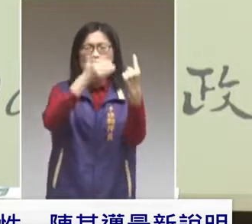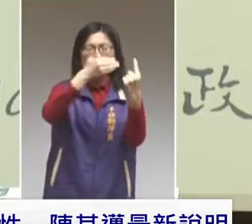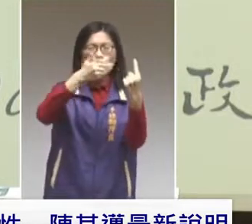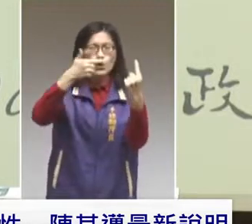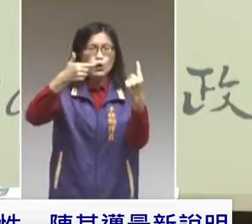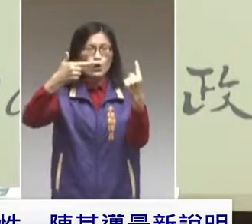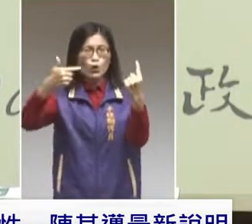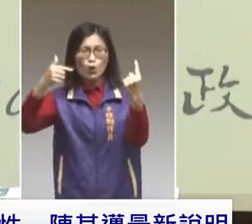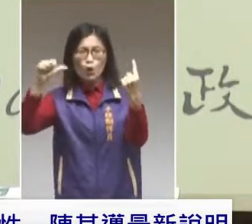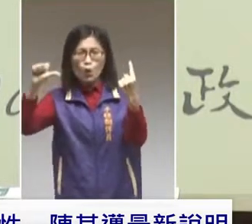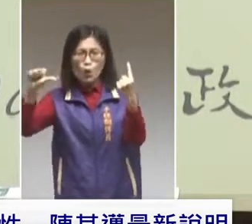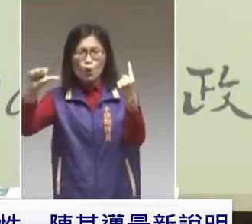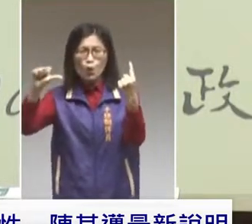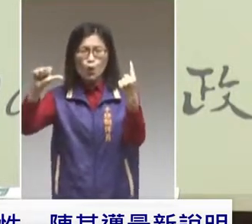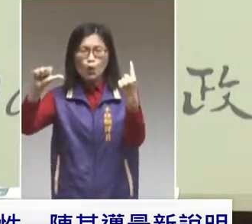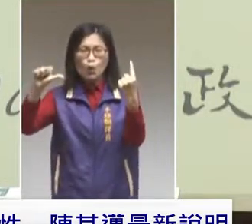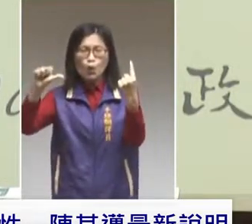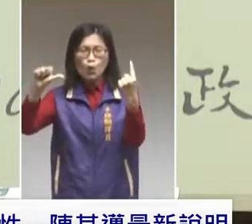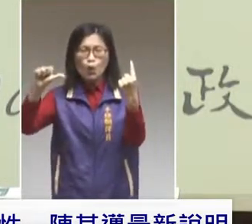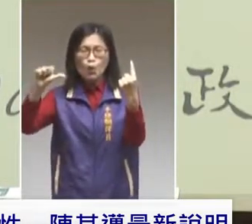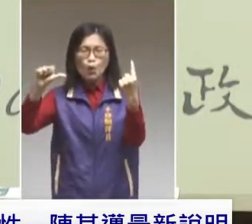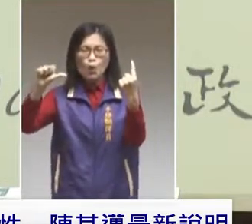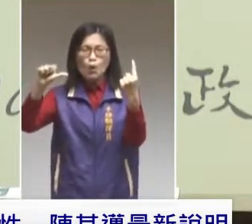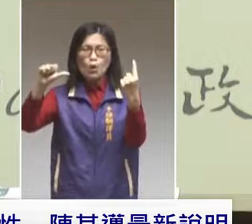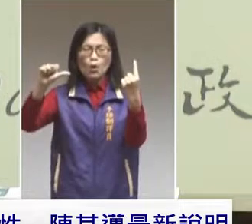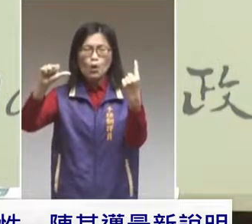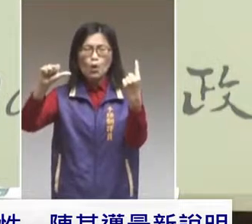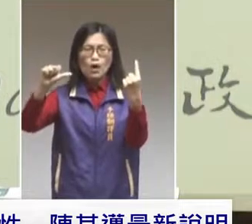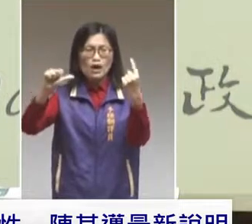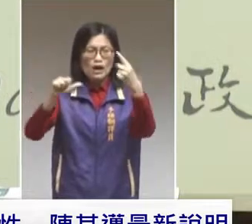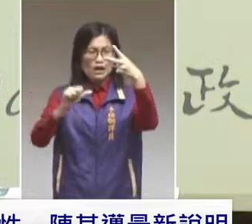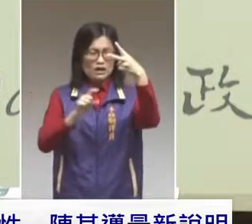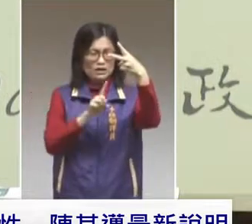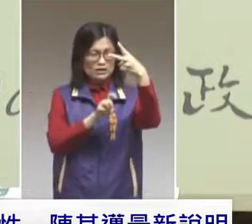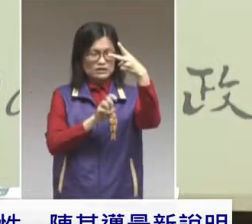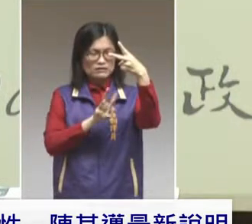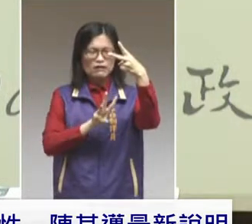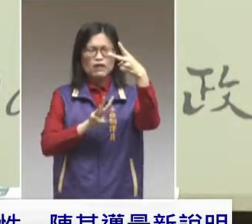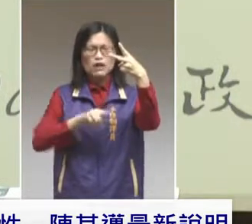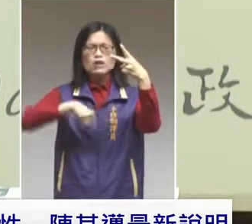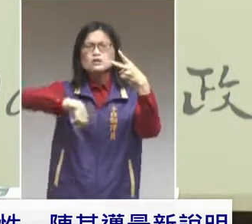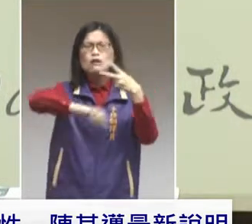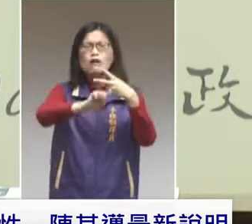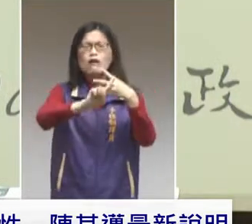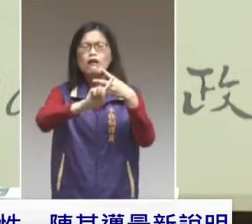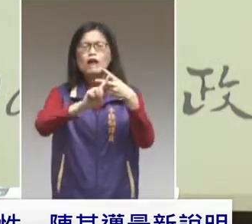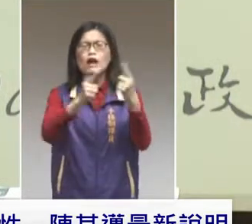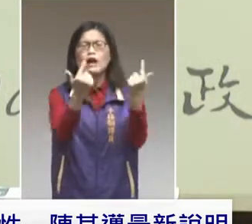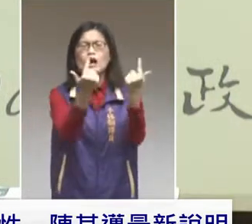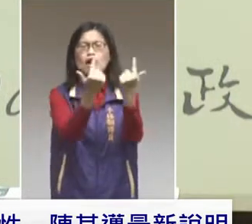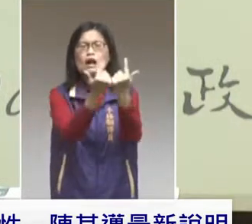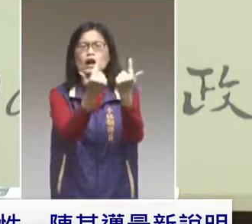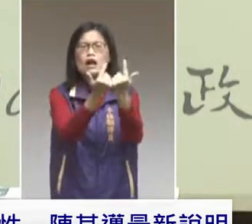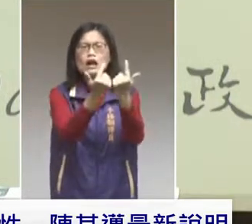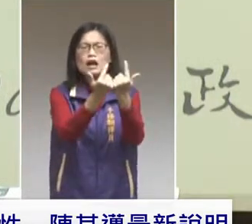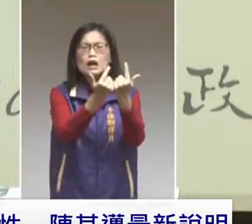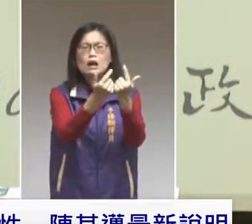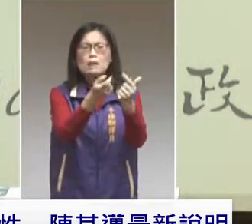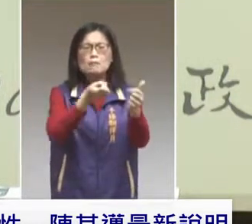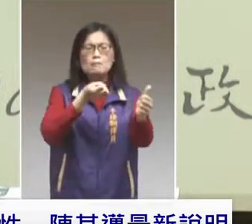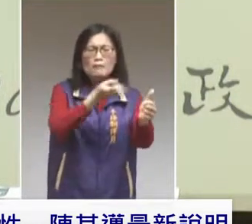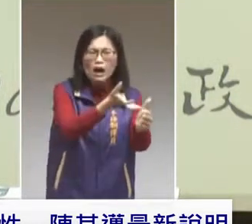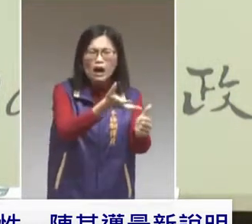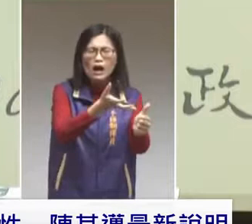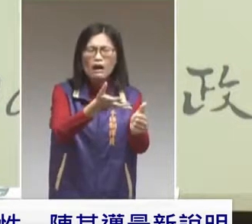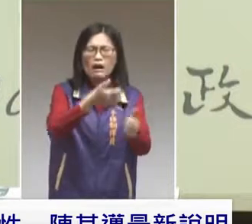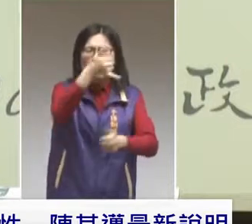这个在新北的19665的这个个案的这个因2月13号北上